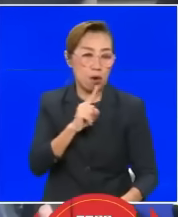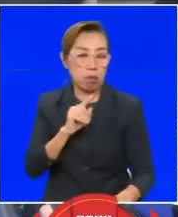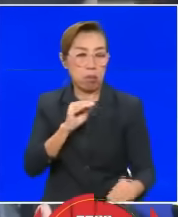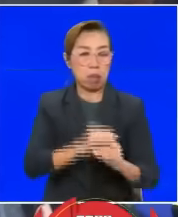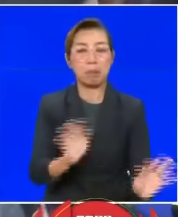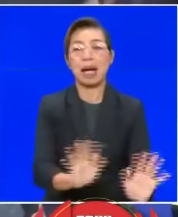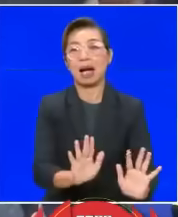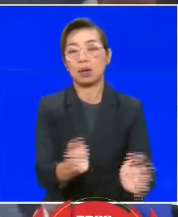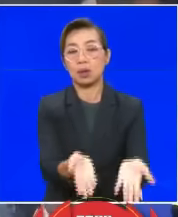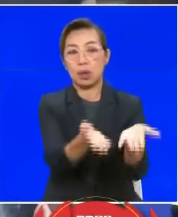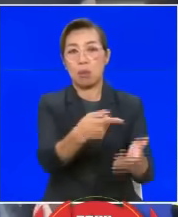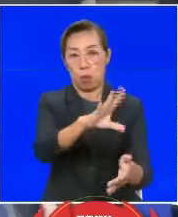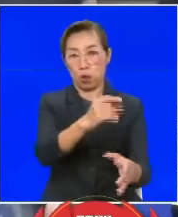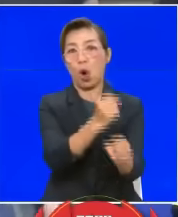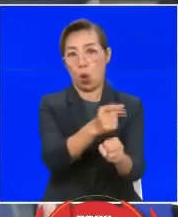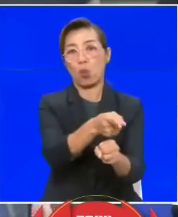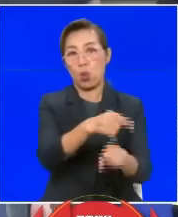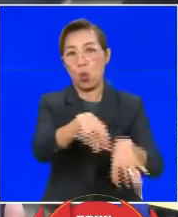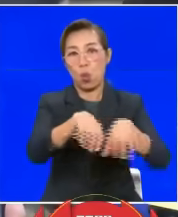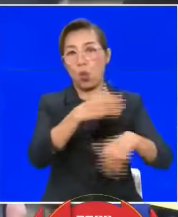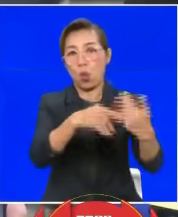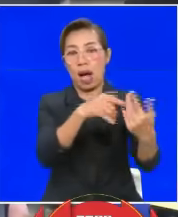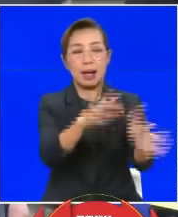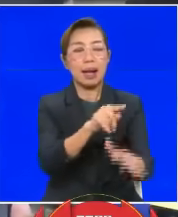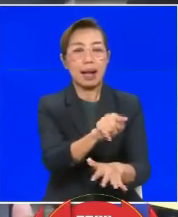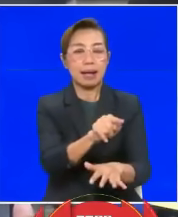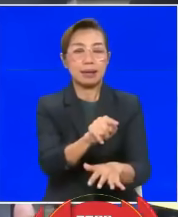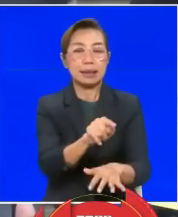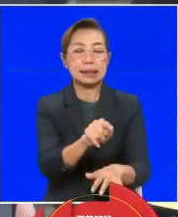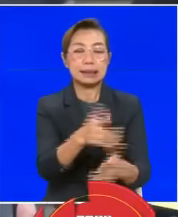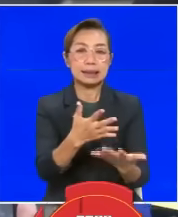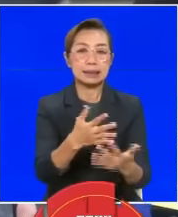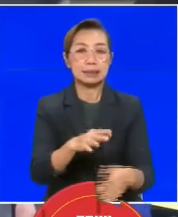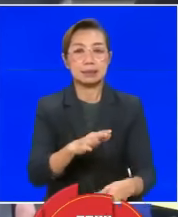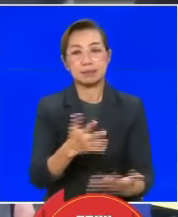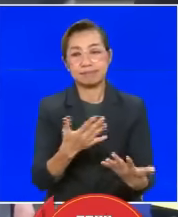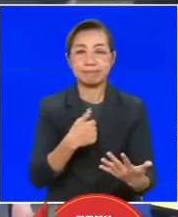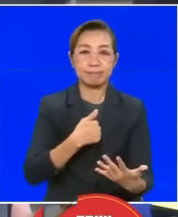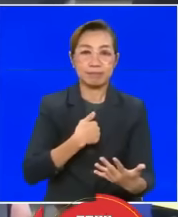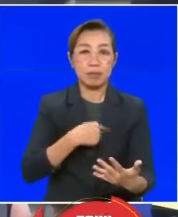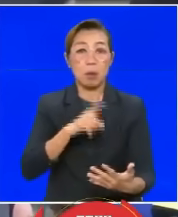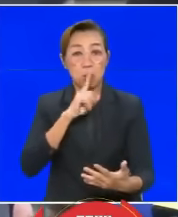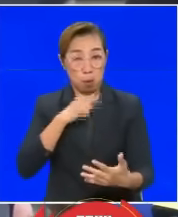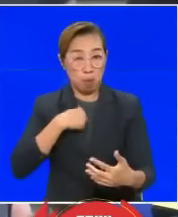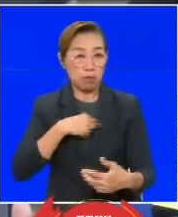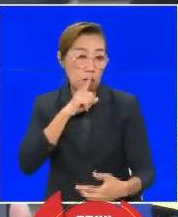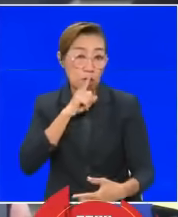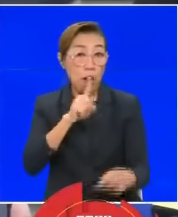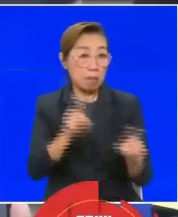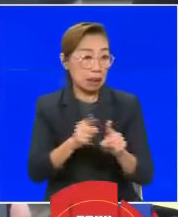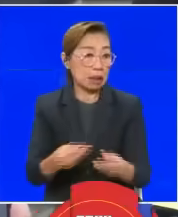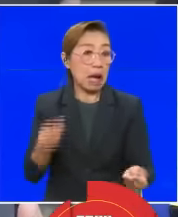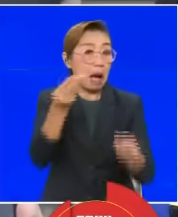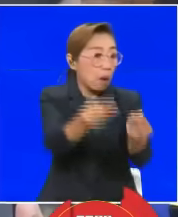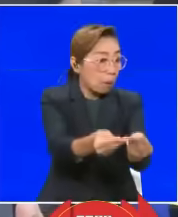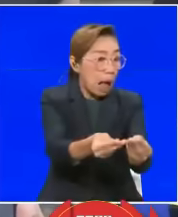ซ้ำตอนนี้ปปชอยู่ขั้นตอนการดำเนินการไปไกลละก็จะทำให้ยิ่งเอ่อการสอบสวนมันยิ่งล่าช้านะเพราะฉะนั้นผมก็